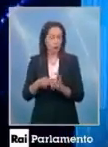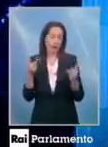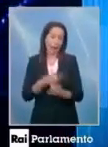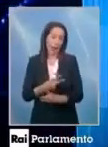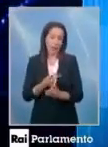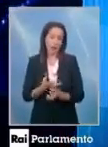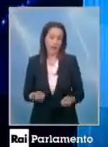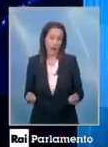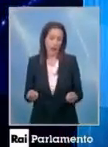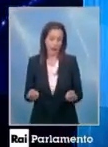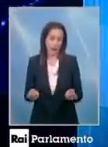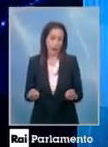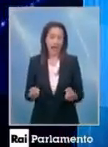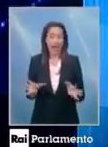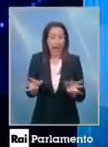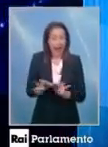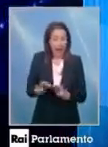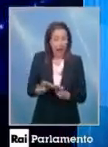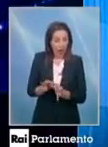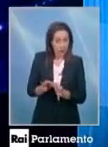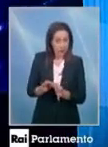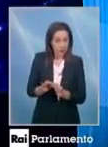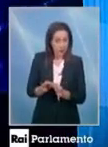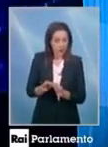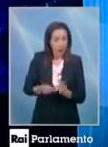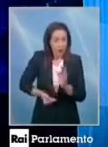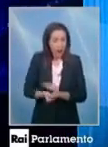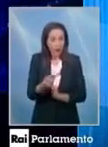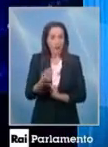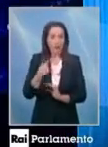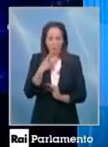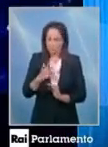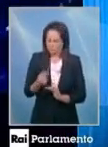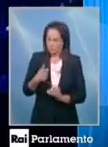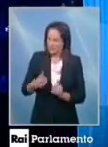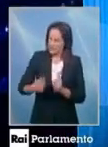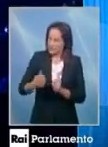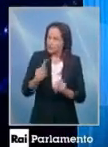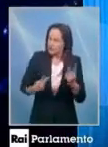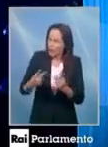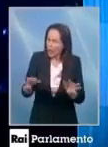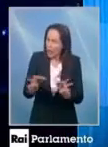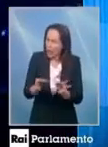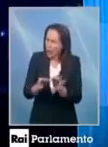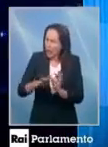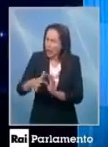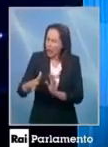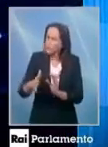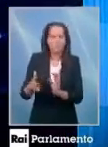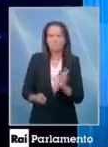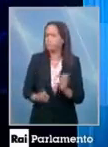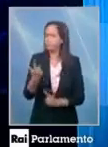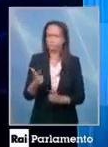fatti, ovviamente, questa alleanza nasce perché all'inizio questo fronte del dissenso poteva essere unito. Abbiamo cercato un'alleanza che purtroppo non è